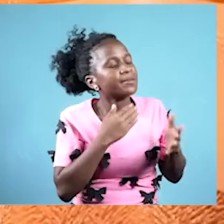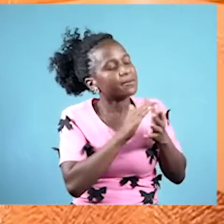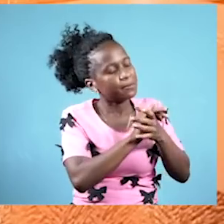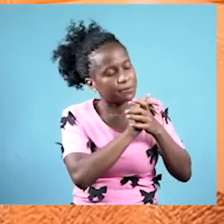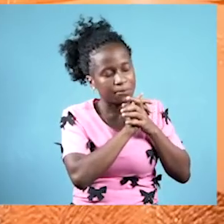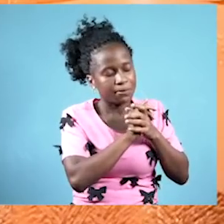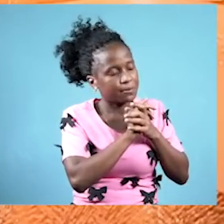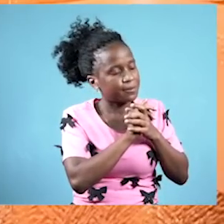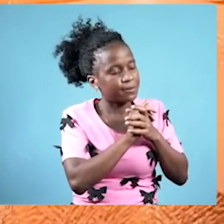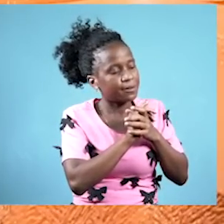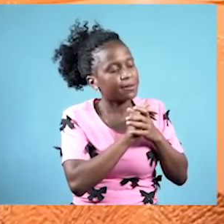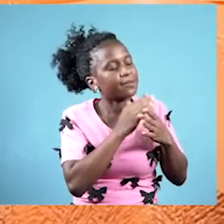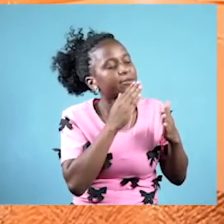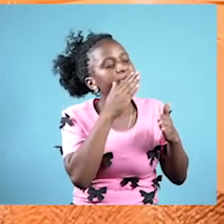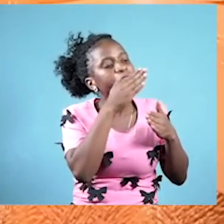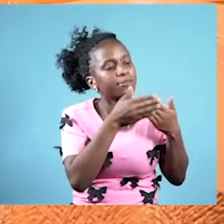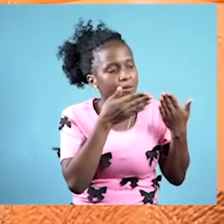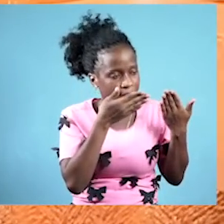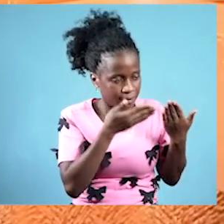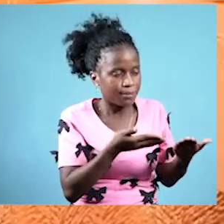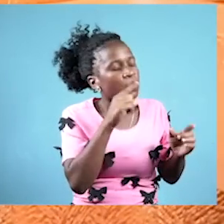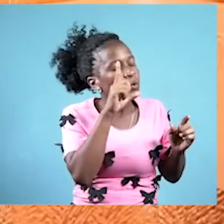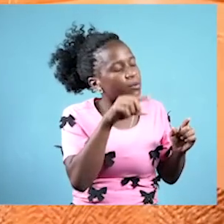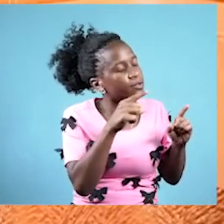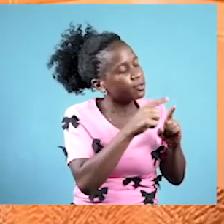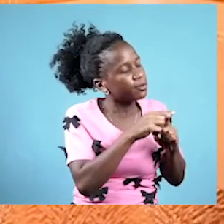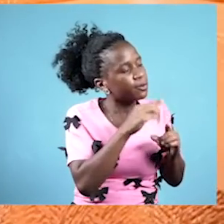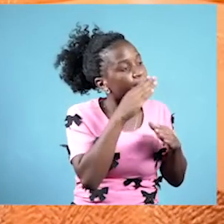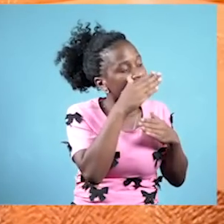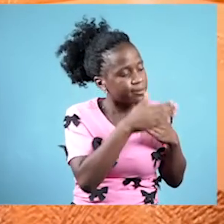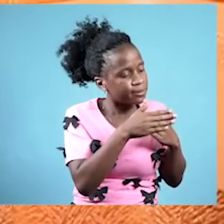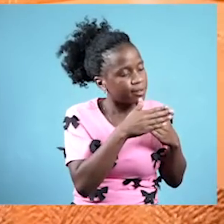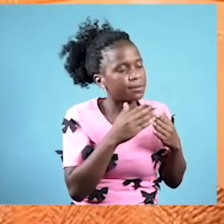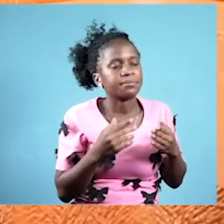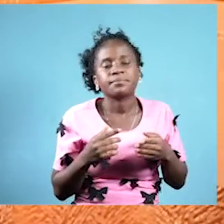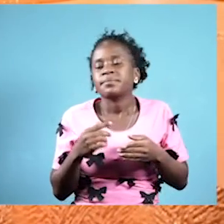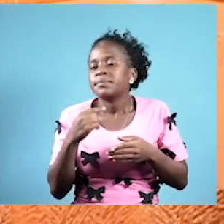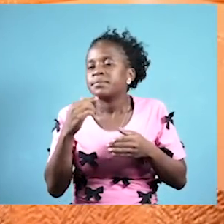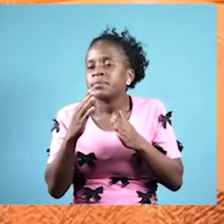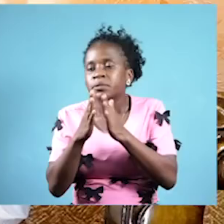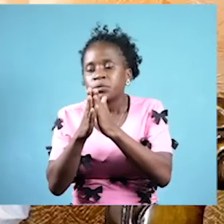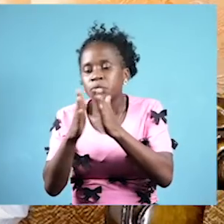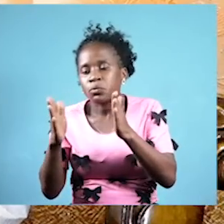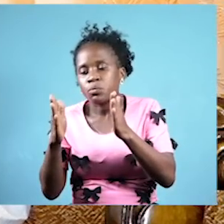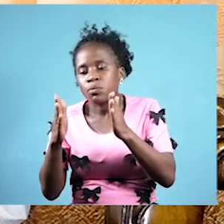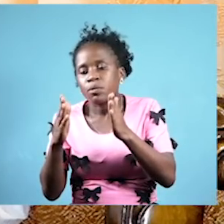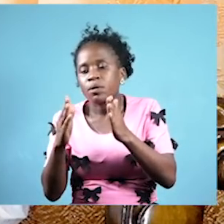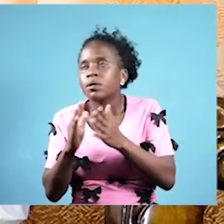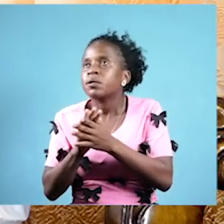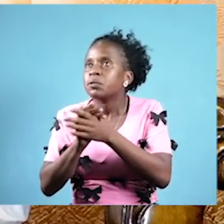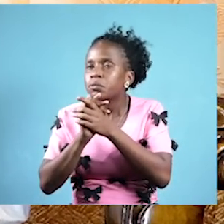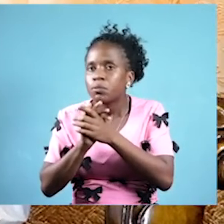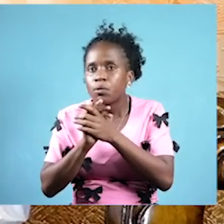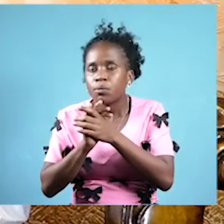Rais. Zangu madabida, mimi nakushukuru sana. Nadhani kwa leo tuishie hapa. Inshallah. Sijui kama unakuwa na lamno la kumaliza. Kikubwa